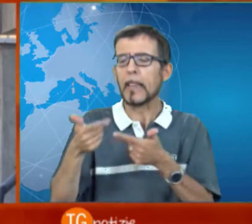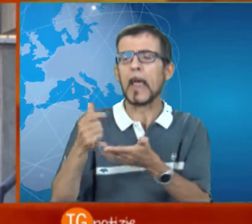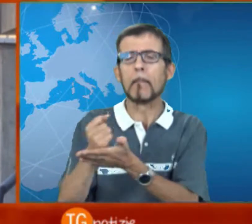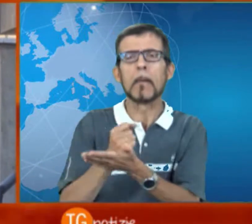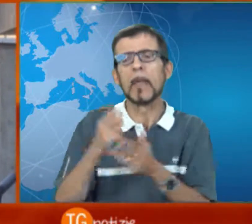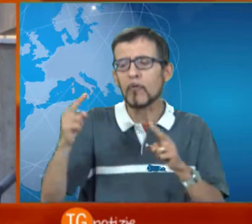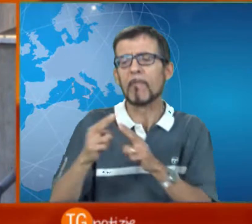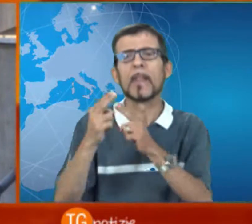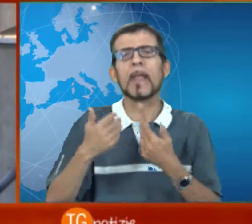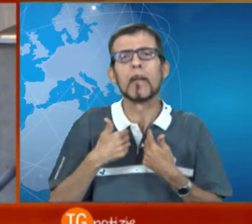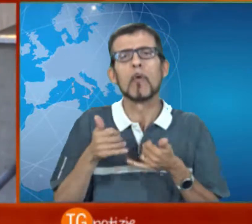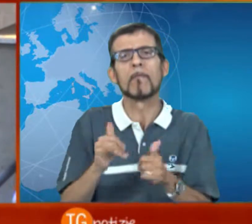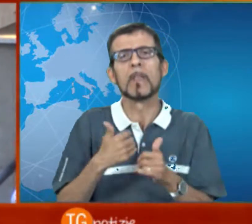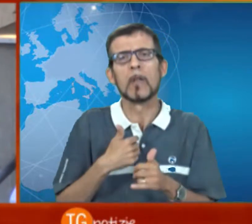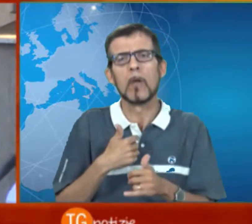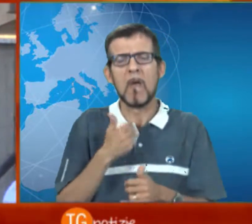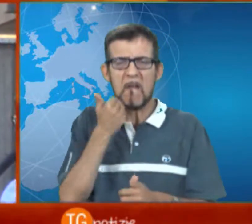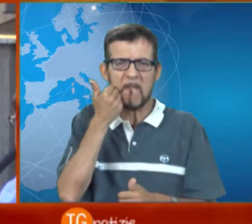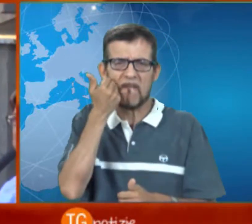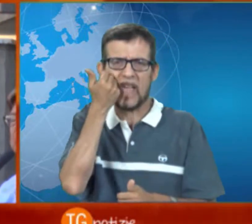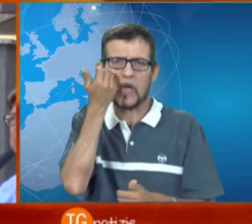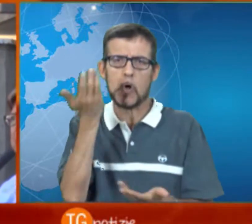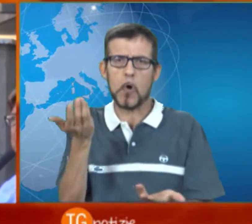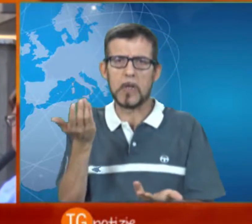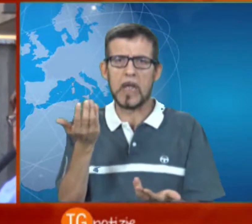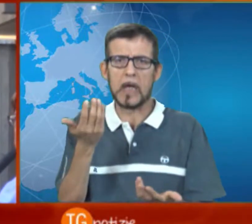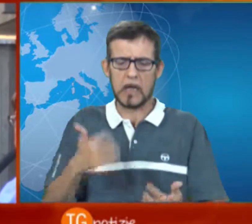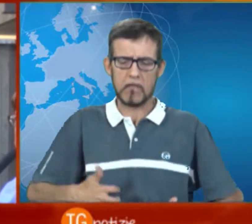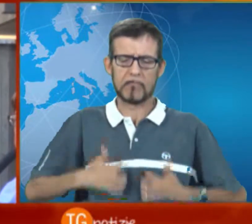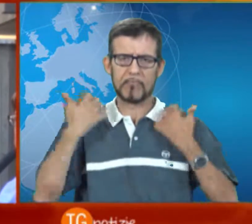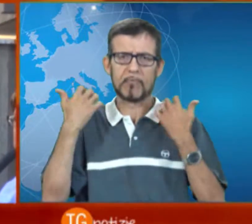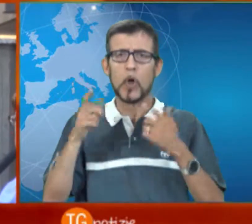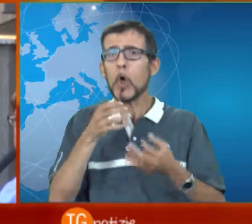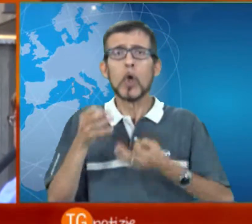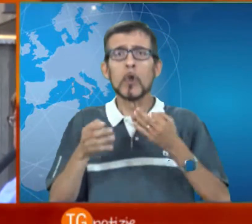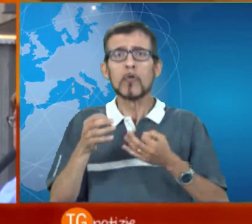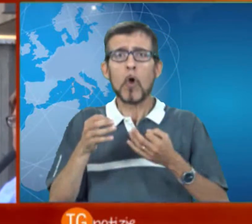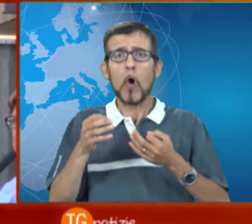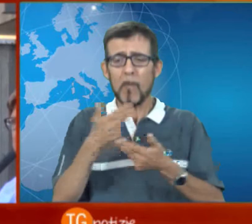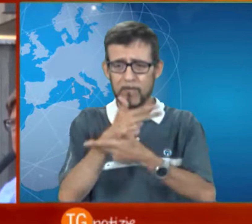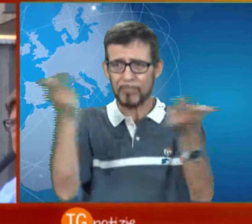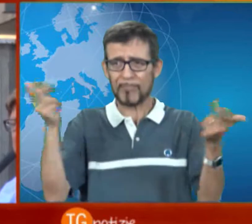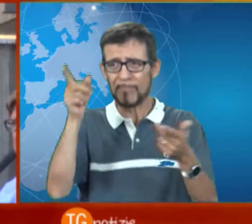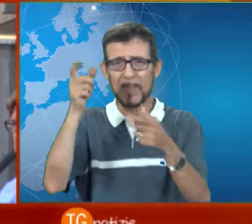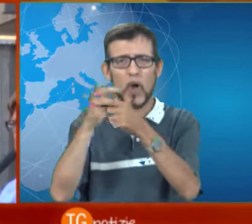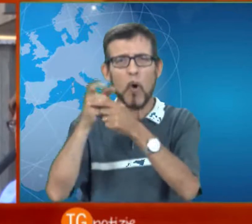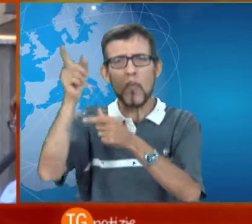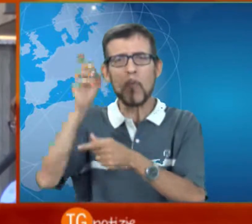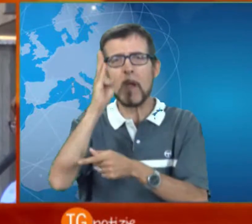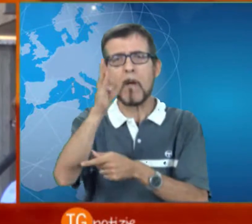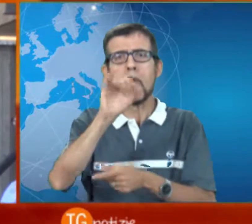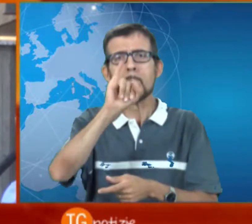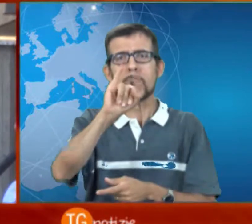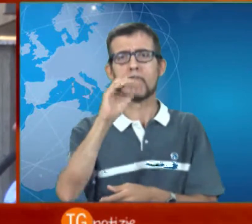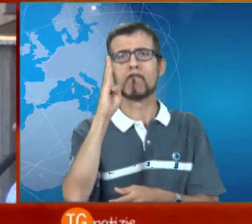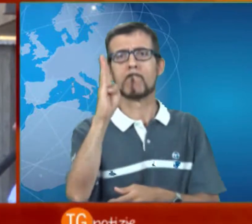è veramente vergognoso che ci si indigni giustamente soltanto per quello che è successo a Bibbiano, che è una cosa